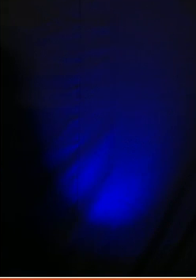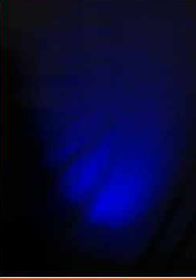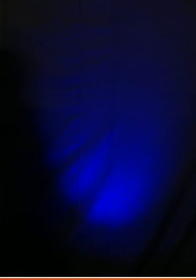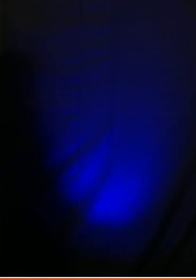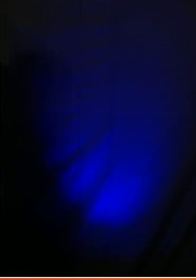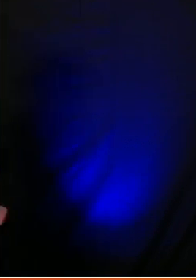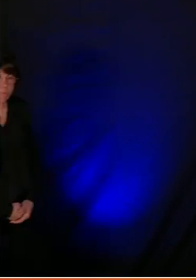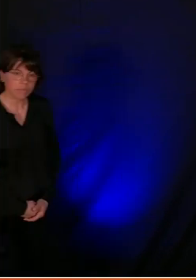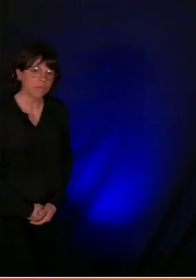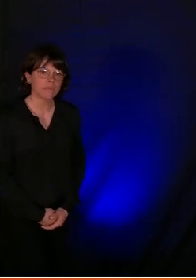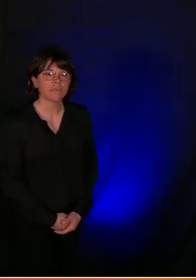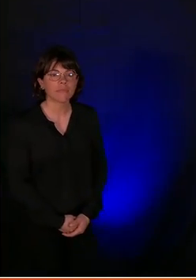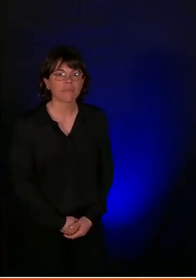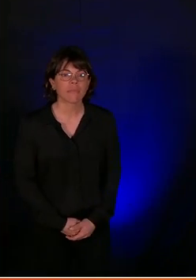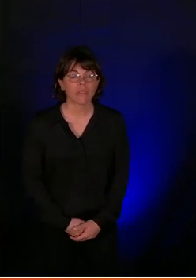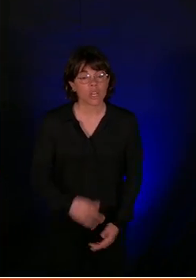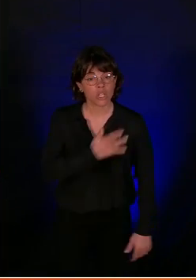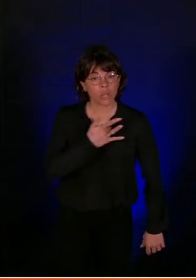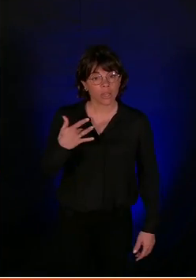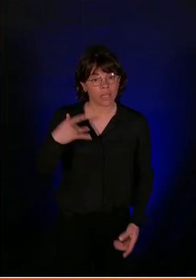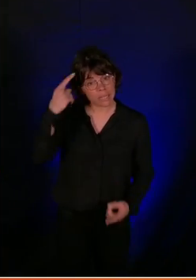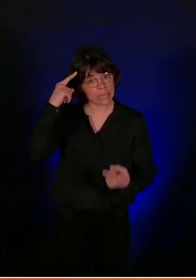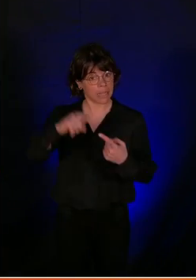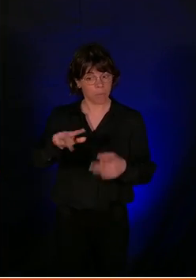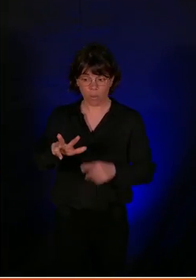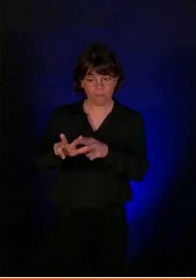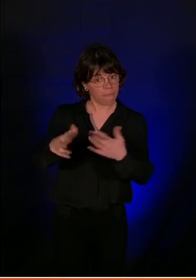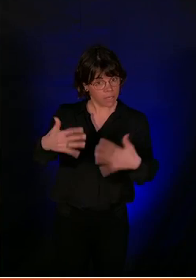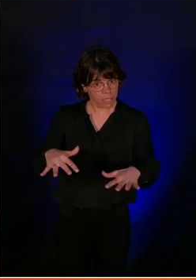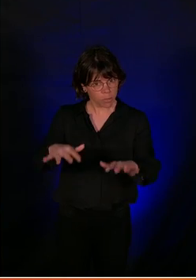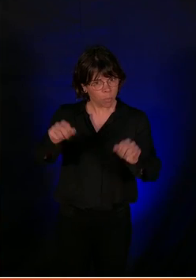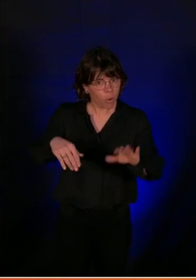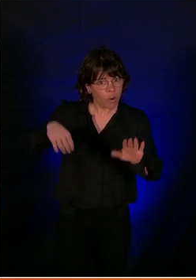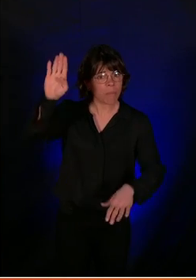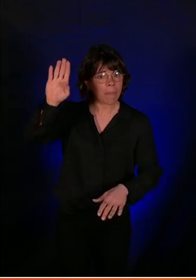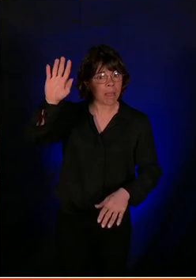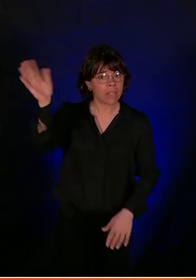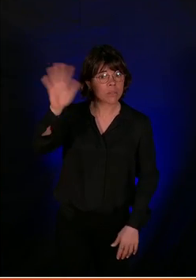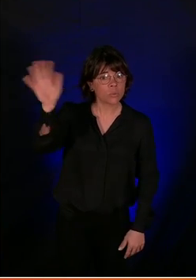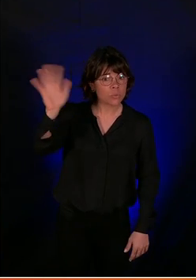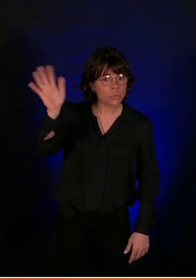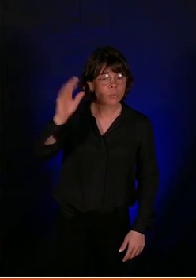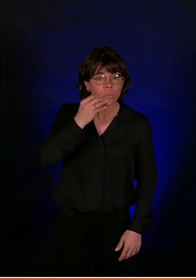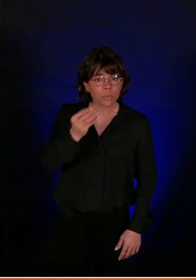sur la santé le thème 3 est fini est-ce qu'il y en a un qui peut me lever un bras faire un coucou